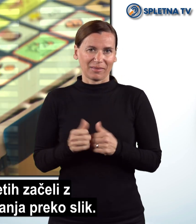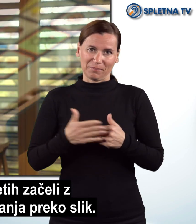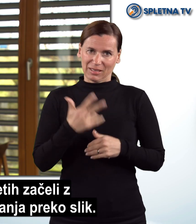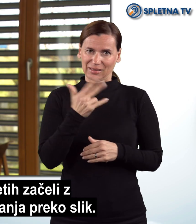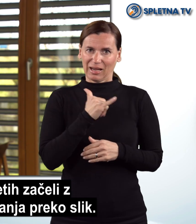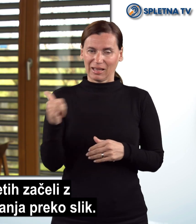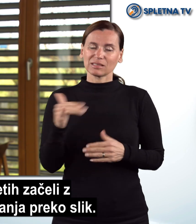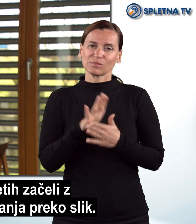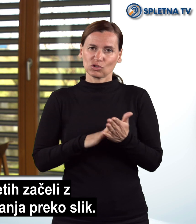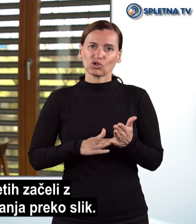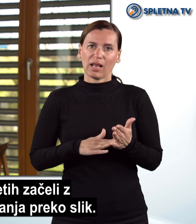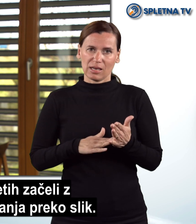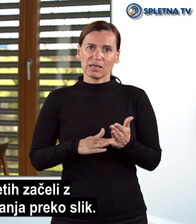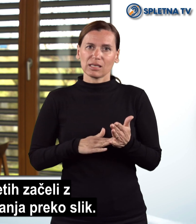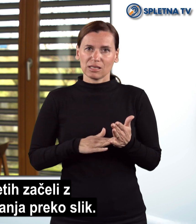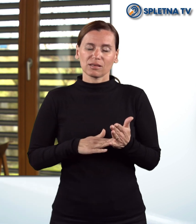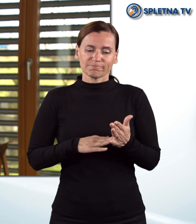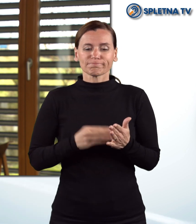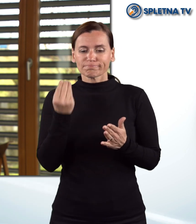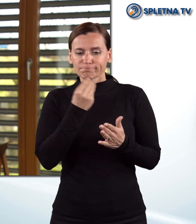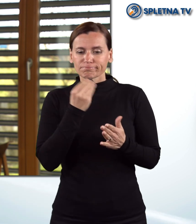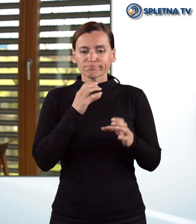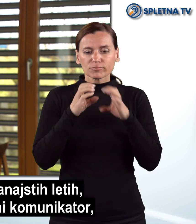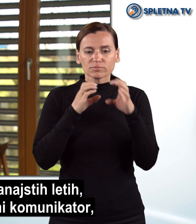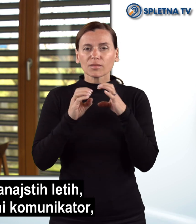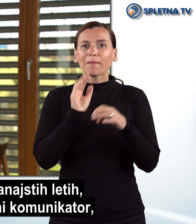uvedbo komunikacije prek slik.